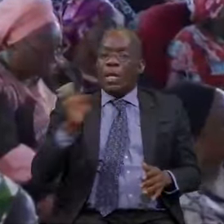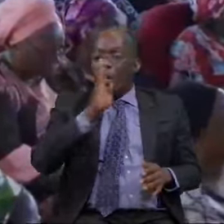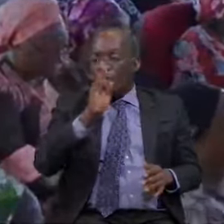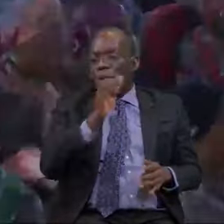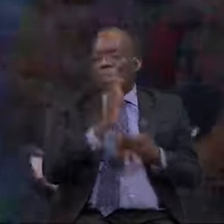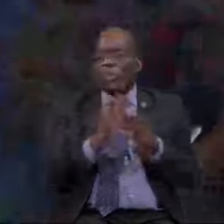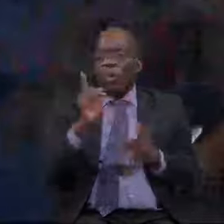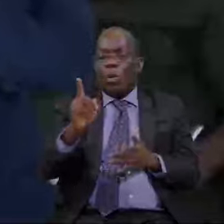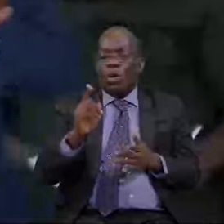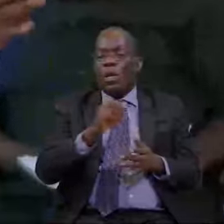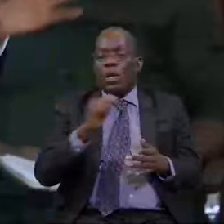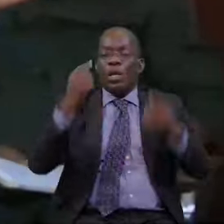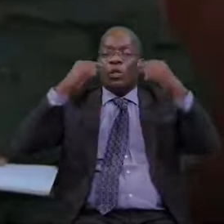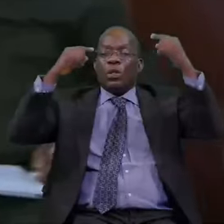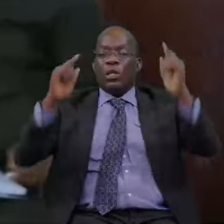un successeur?